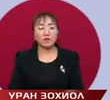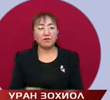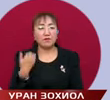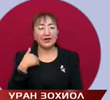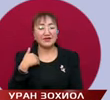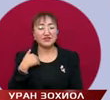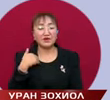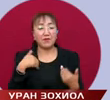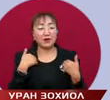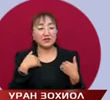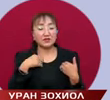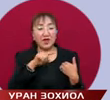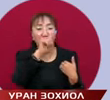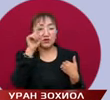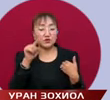тэмдэглэж вэ?